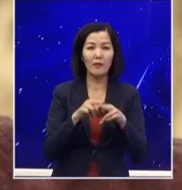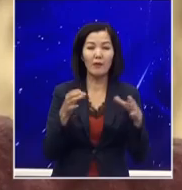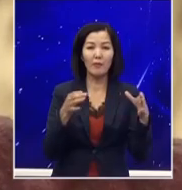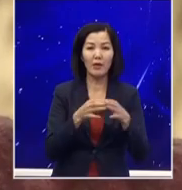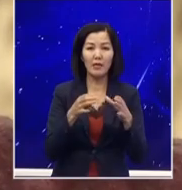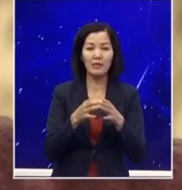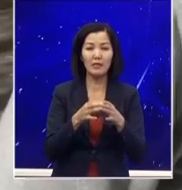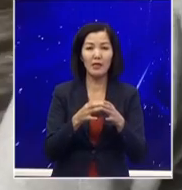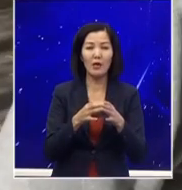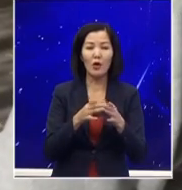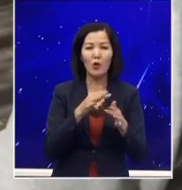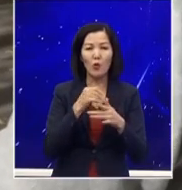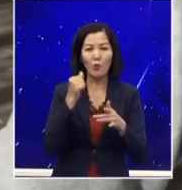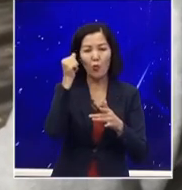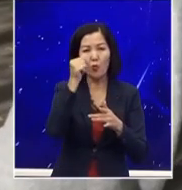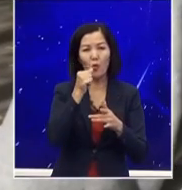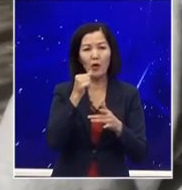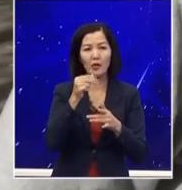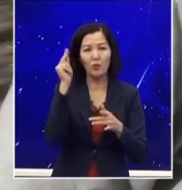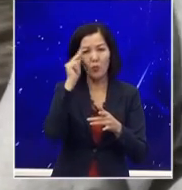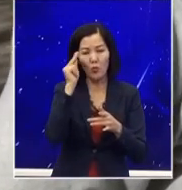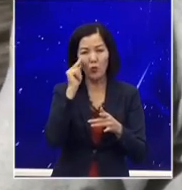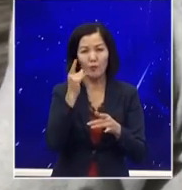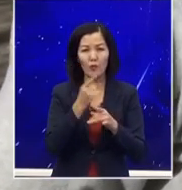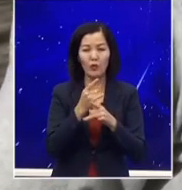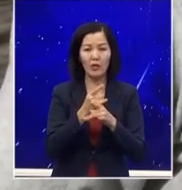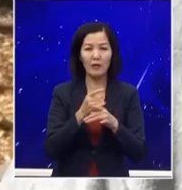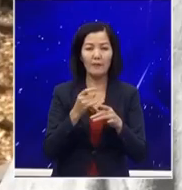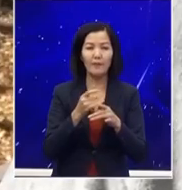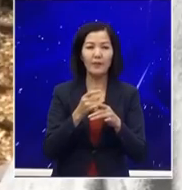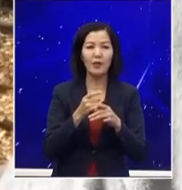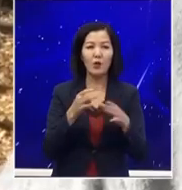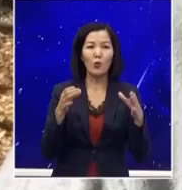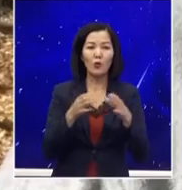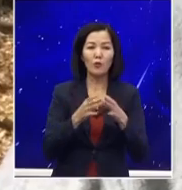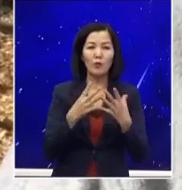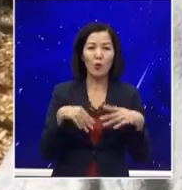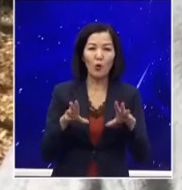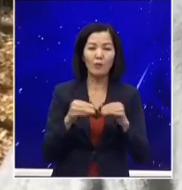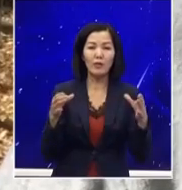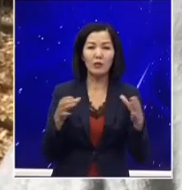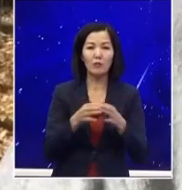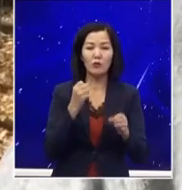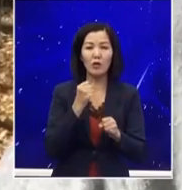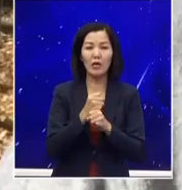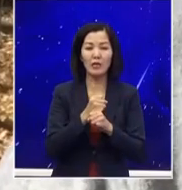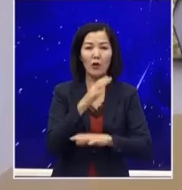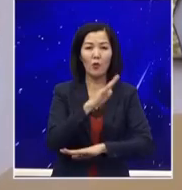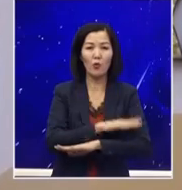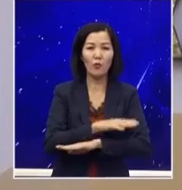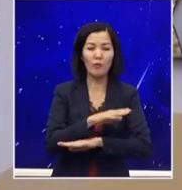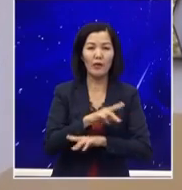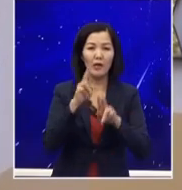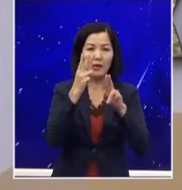бірлестіктерде жылдарын беріп, жалған оқудың құрсауында жүреді. Ұйымның қол жетімсіздігі және қоғамдастық мүшелерінің қатаң өмір салты олардың дұрыс